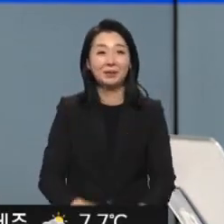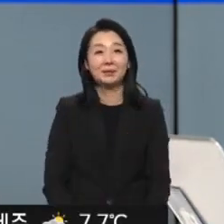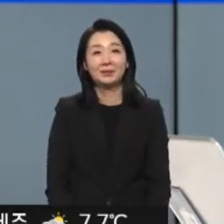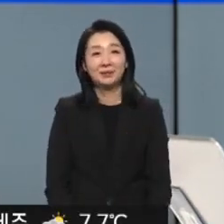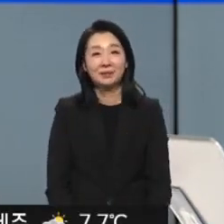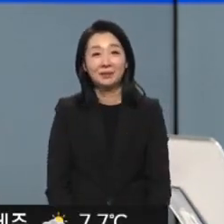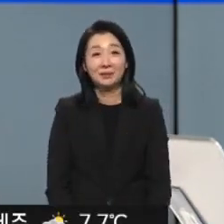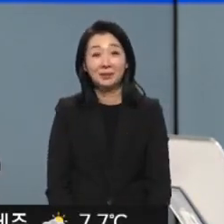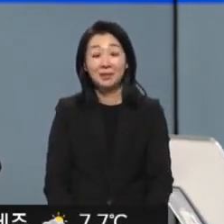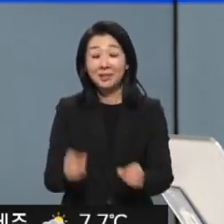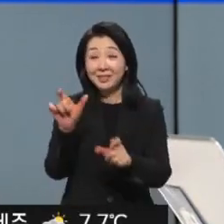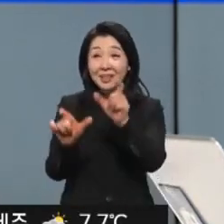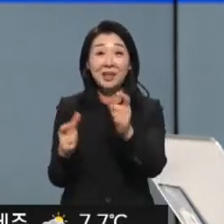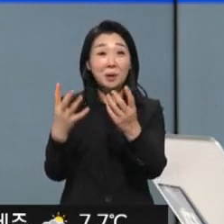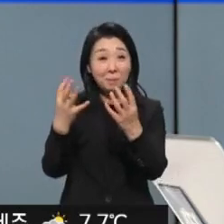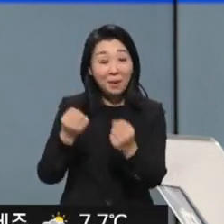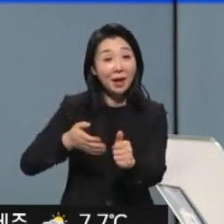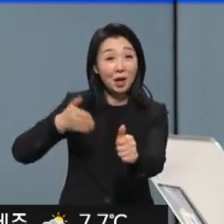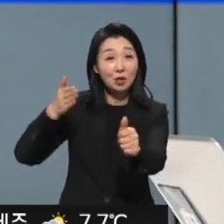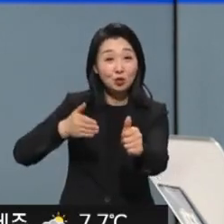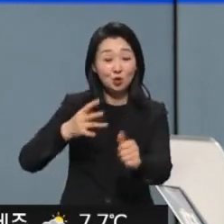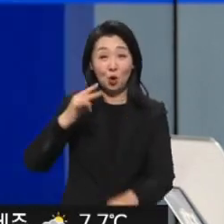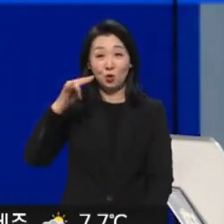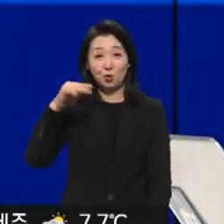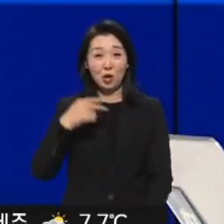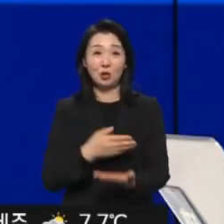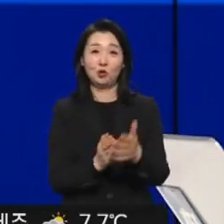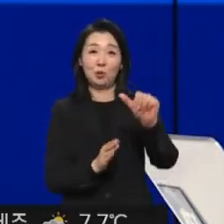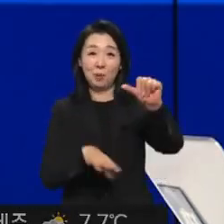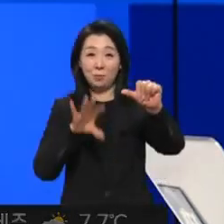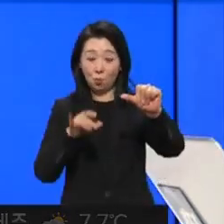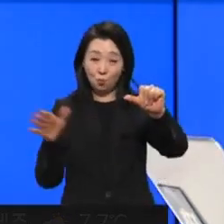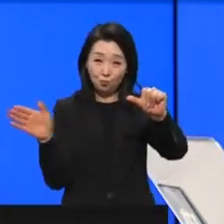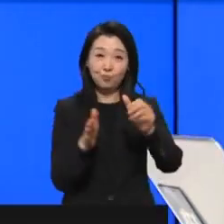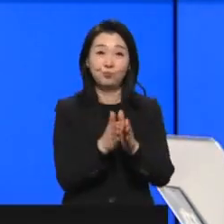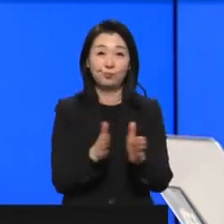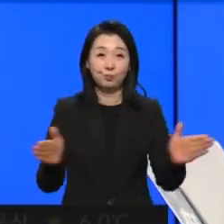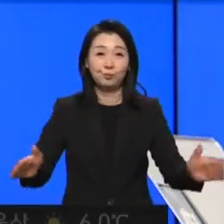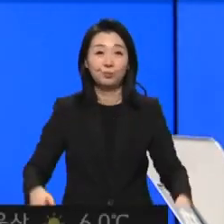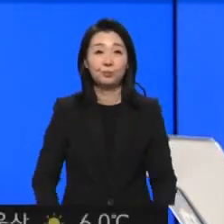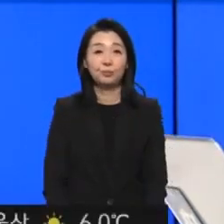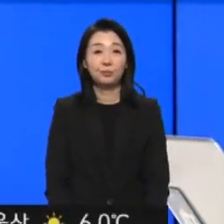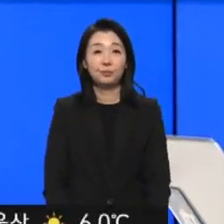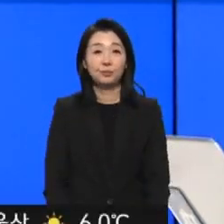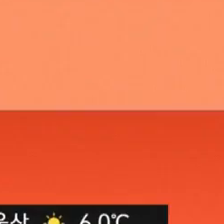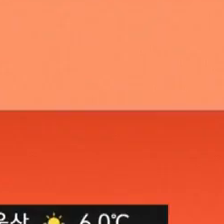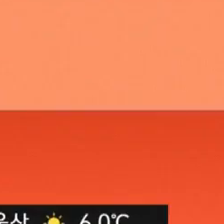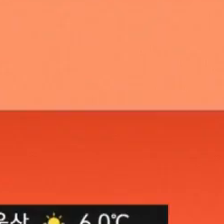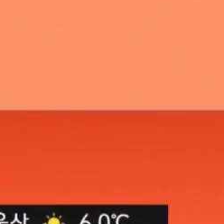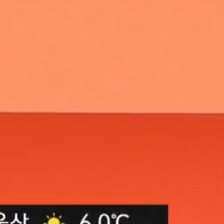좋습니다. 실시간 댓글 많이 남겨주시고요. 유한울의 뉴스픽5부터 오늘의 정치부의 출발하겠습니다.